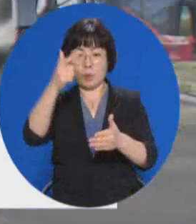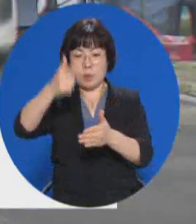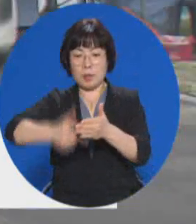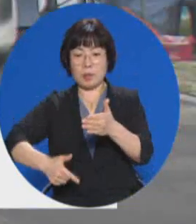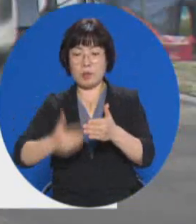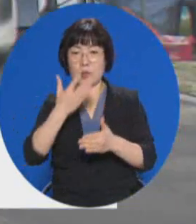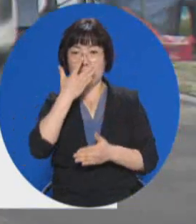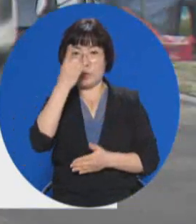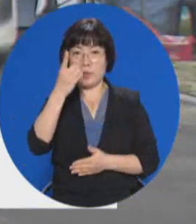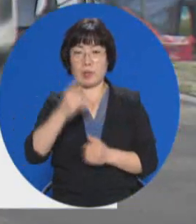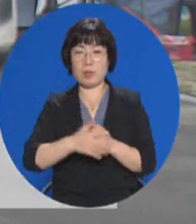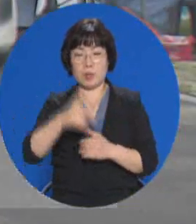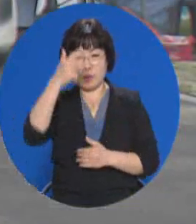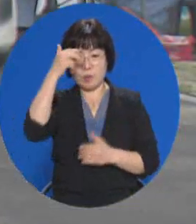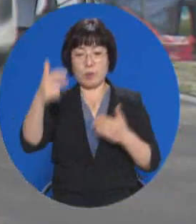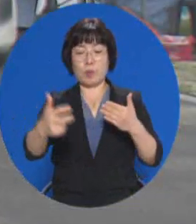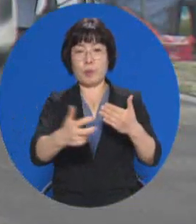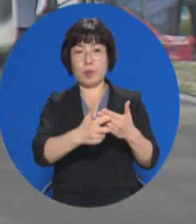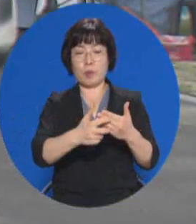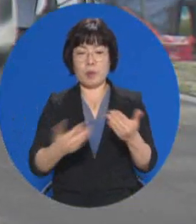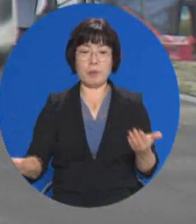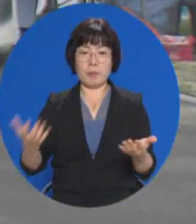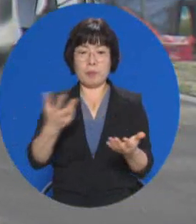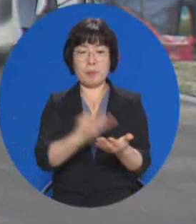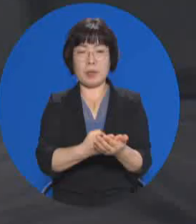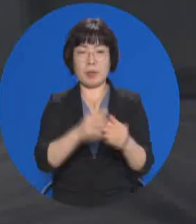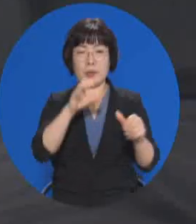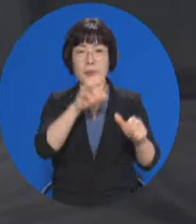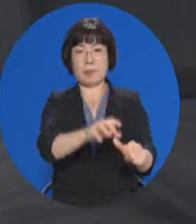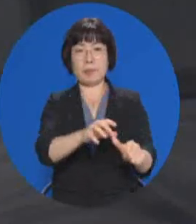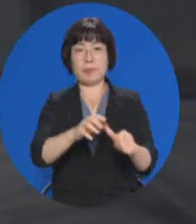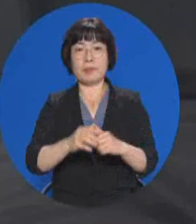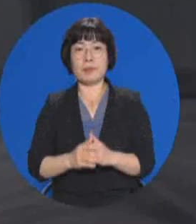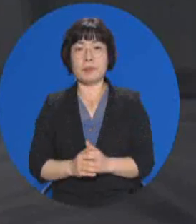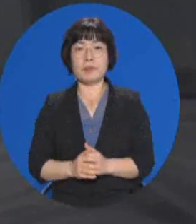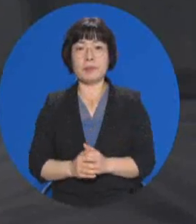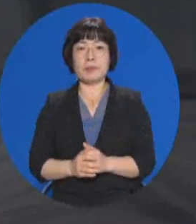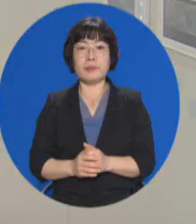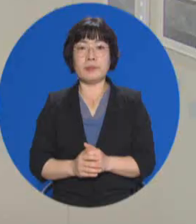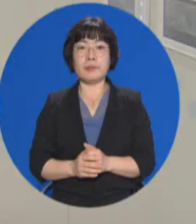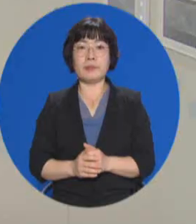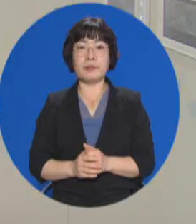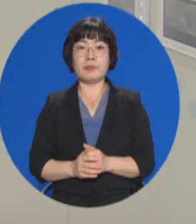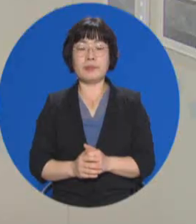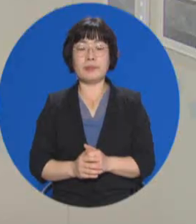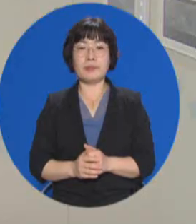강진, 순천의료원, 조선대병원에 격리 입원 조치됐습니다.